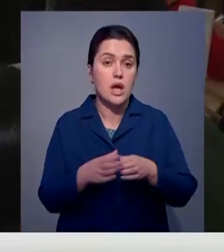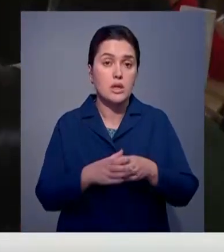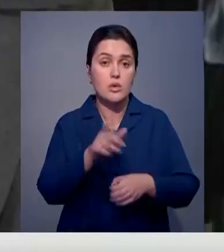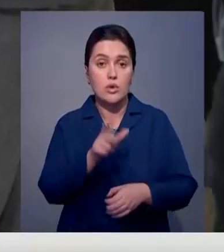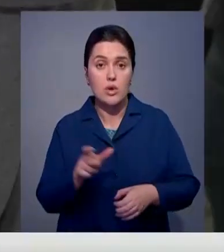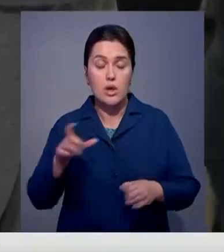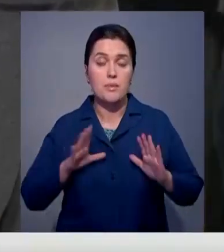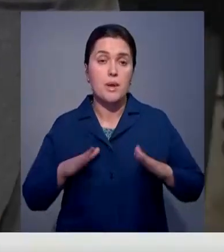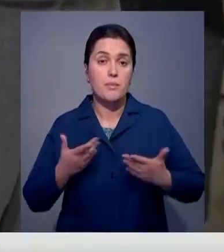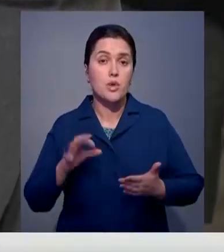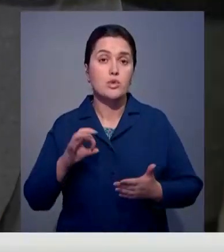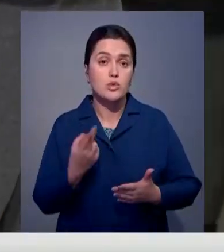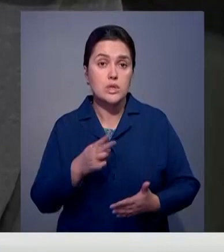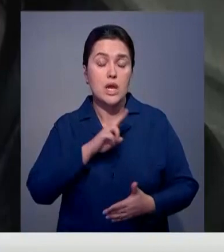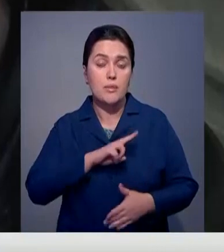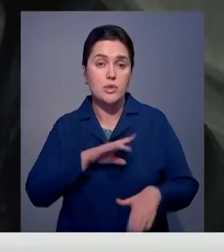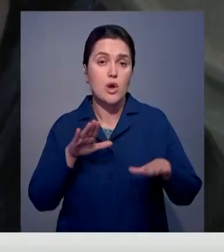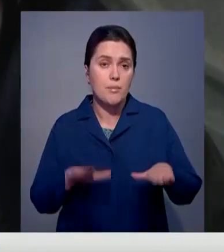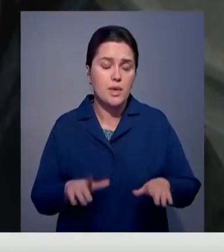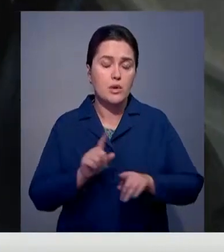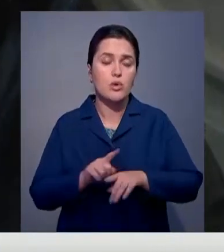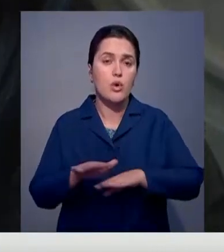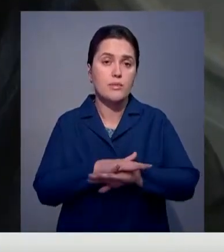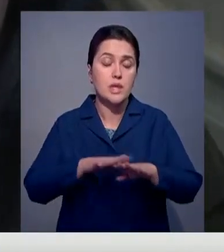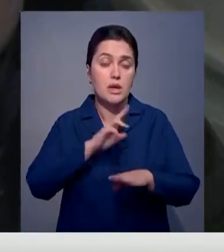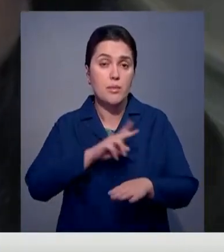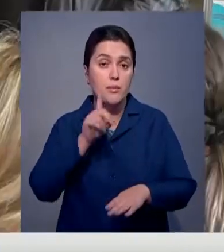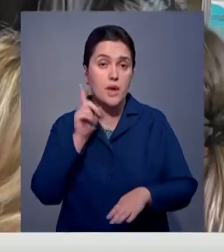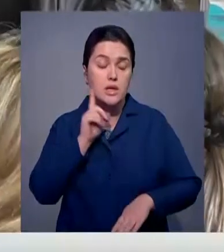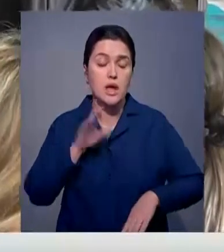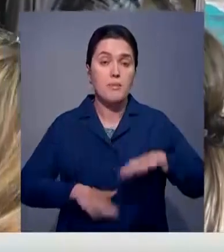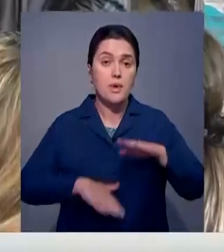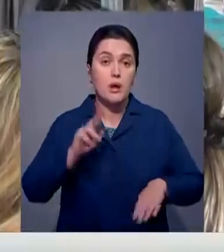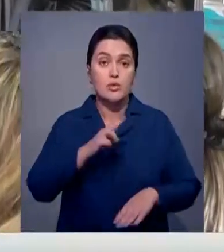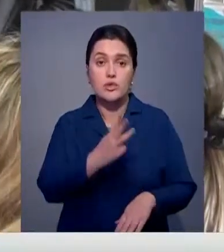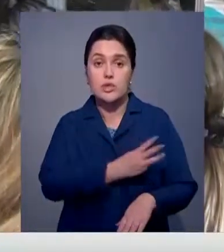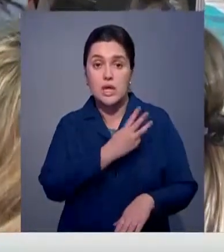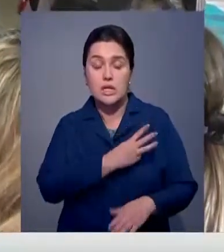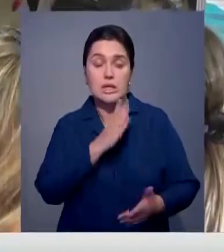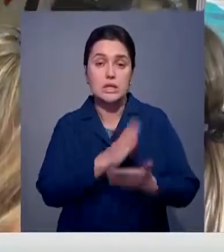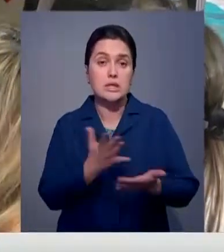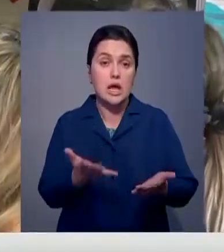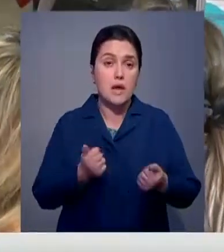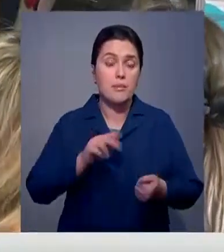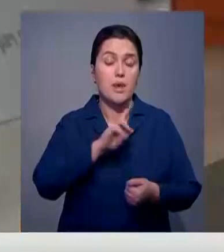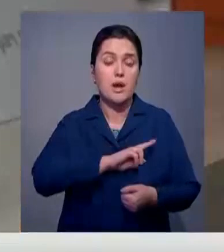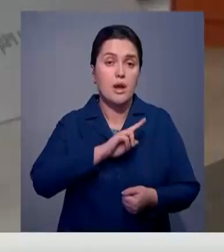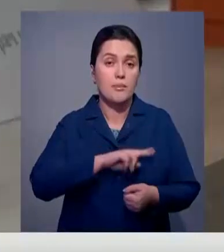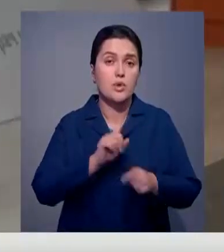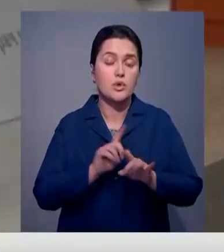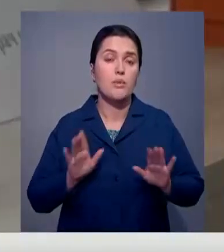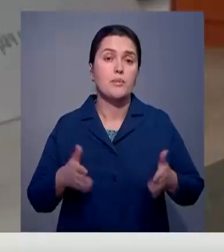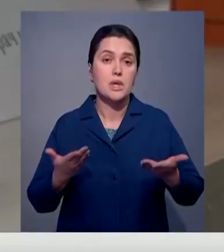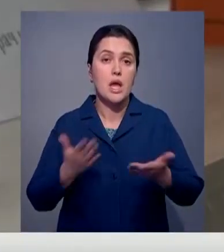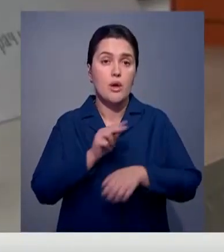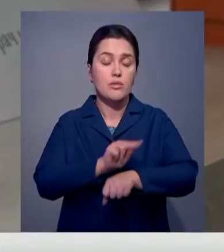были предложены социальные рабочие места, общественные работы и молодежная практика. А желающим получить востребованные на рынке труда профессии предложили